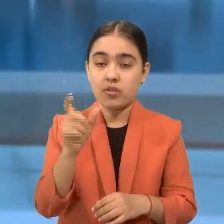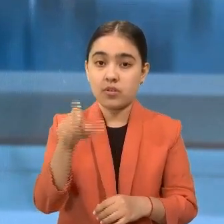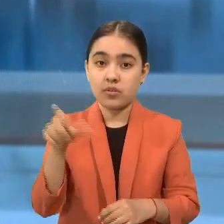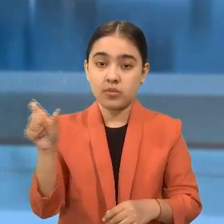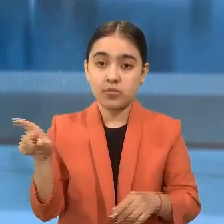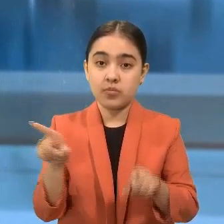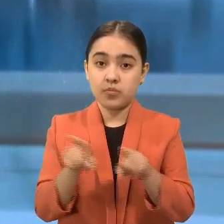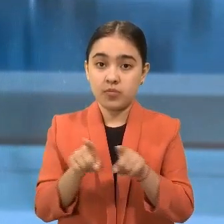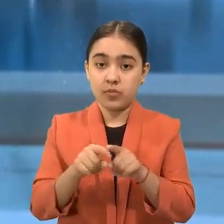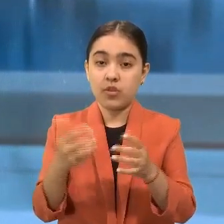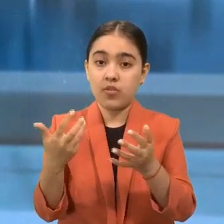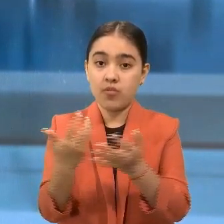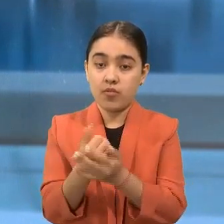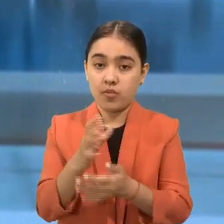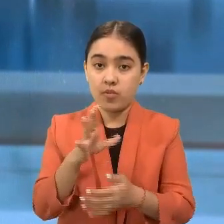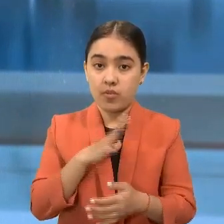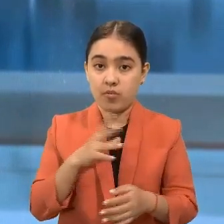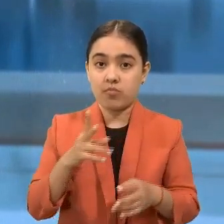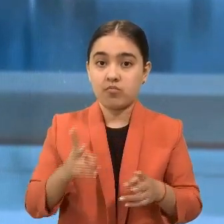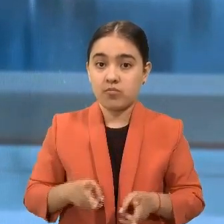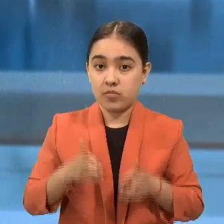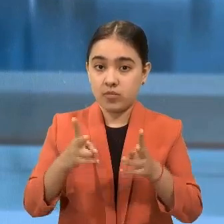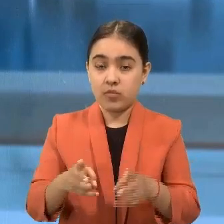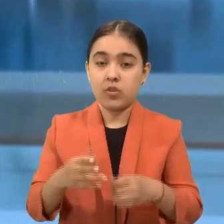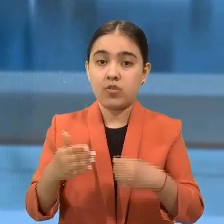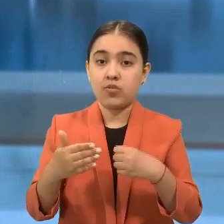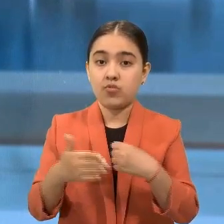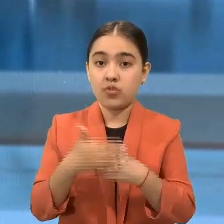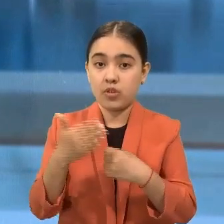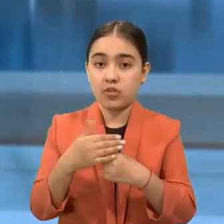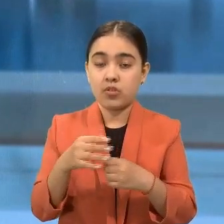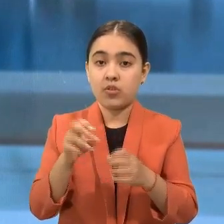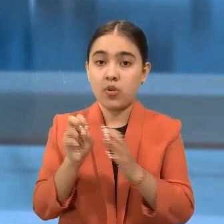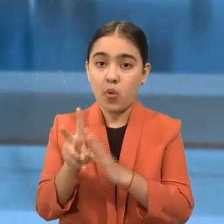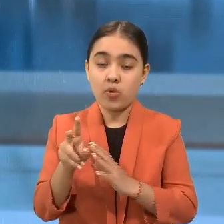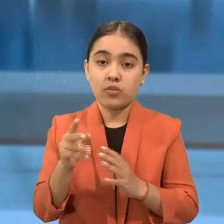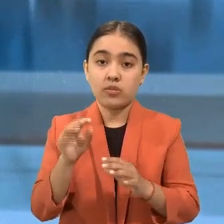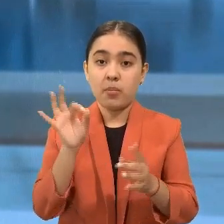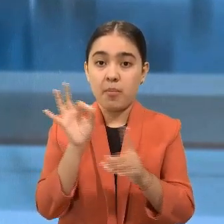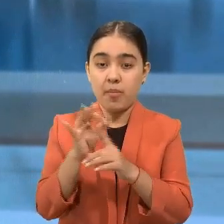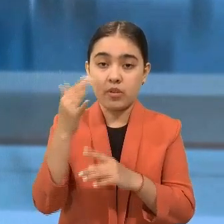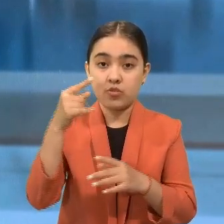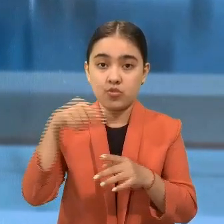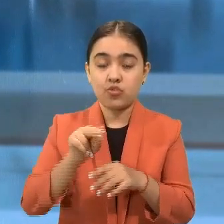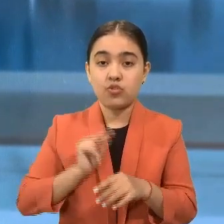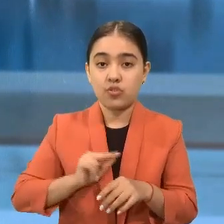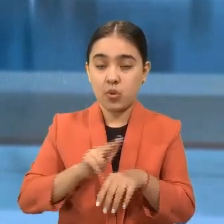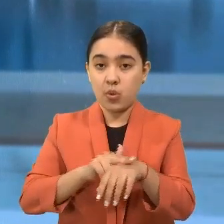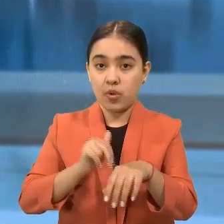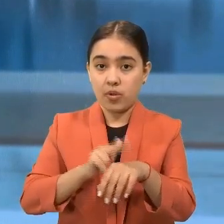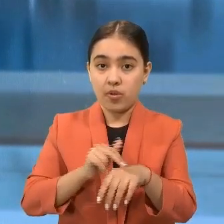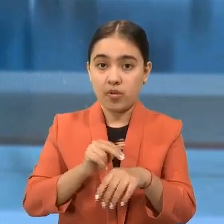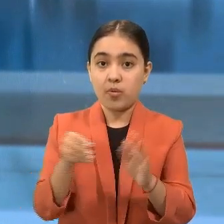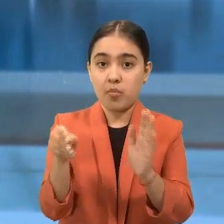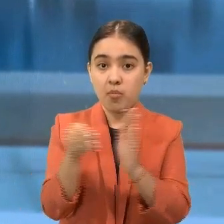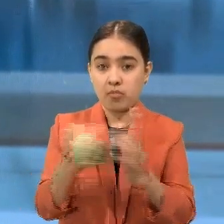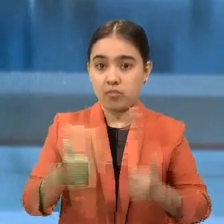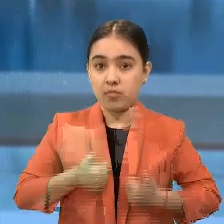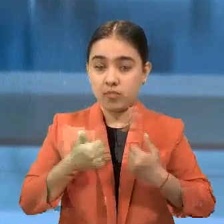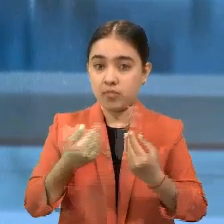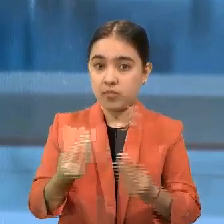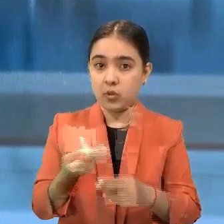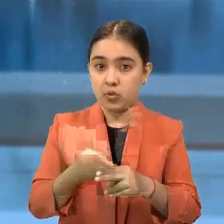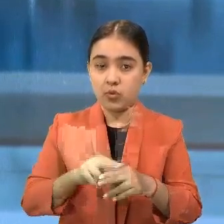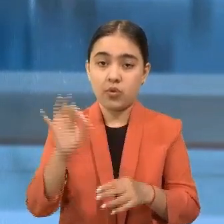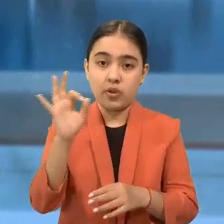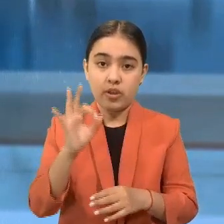shabbozlar esa fosh bo'lgan qilmishlari uchun jazodan qochish maqsadida ichki ishlar organi xodimlariga pora berishga uringan.